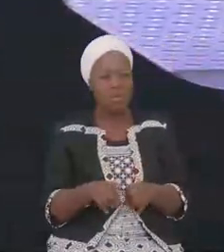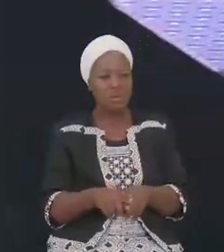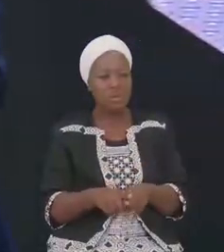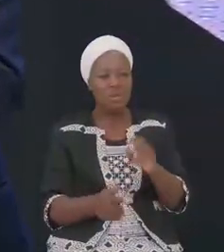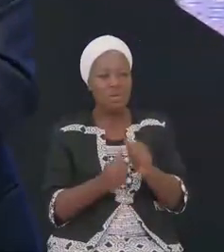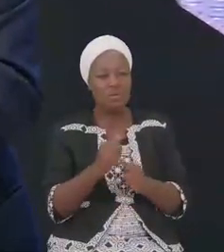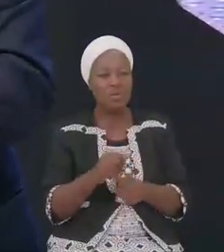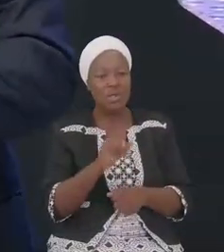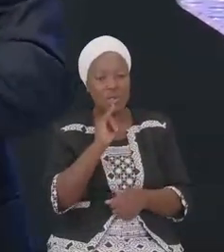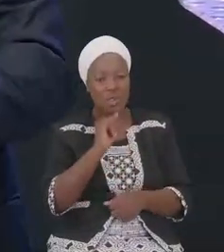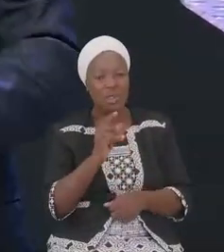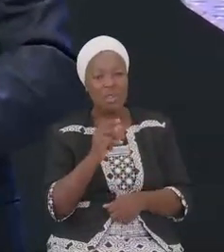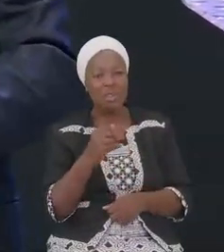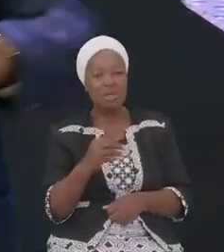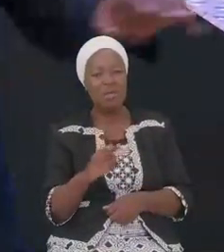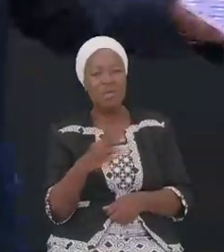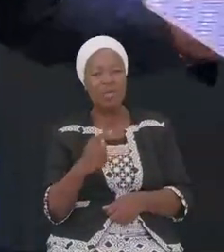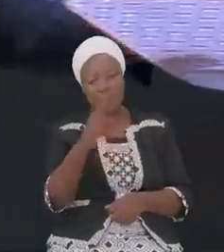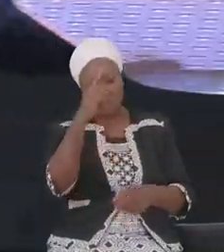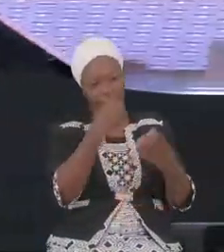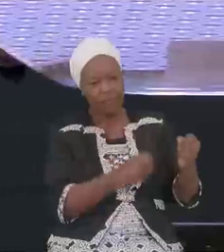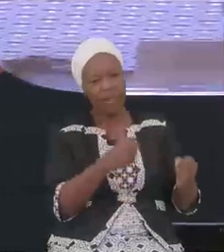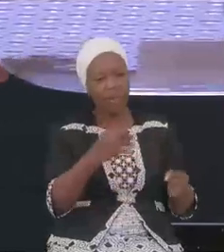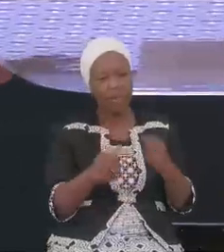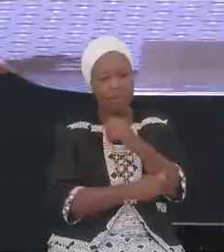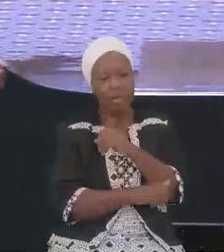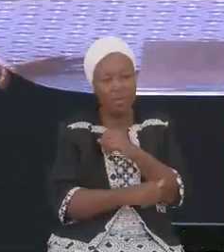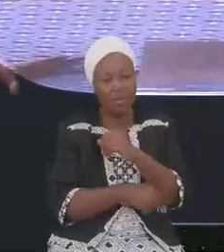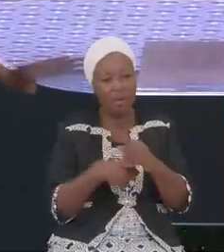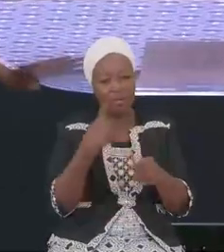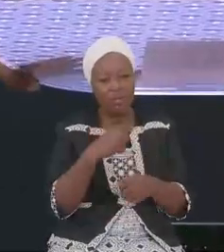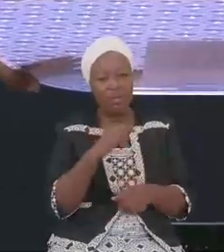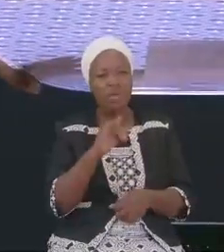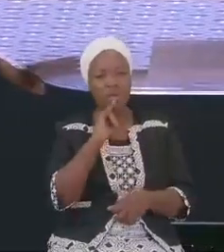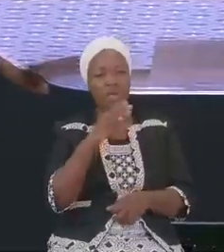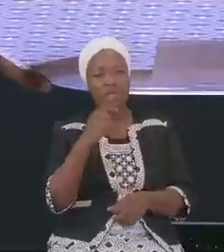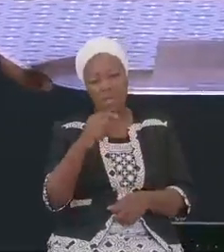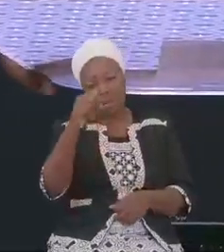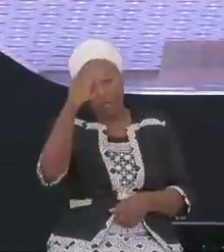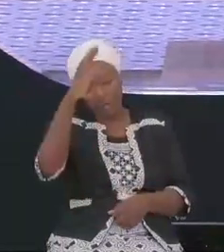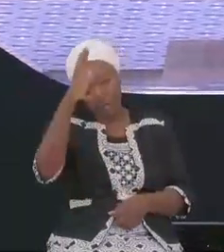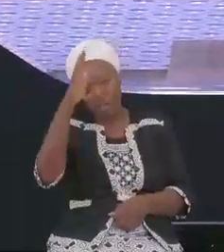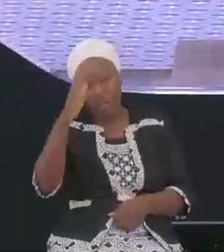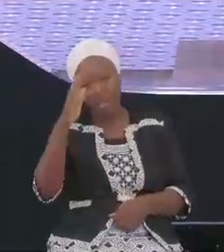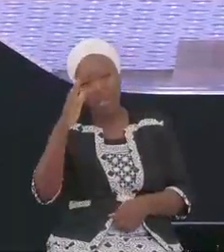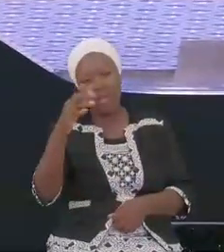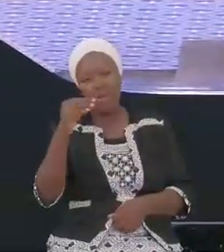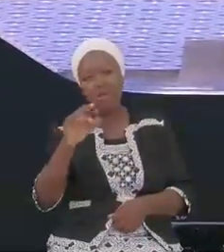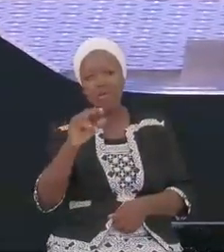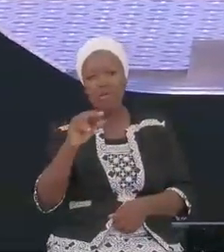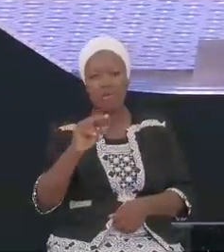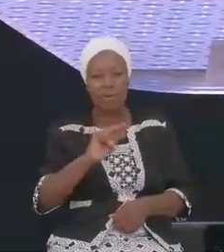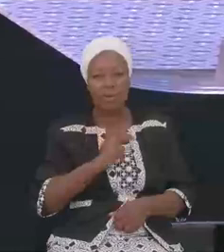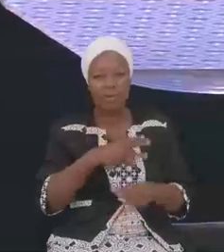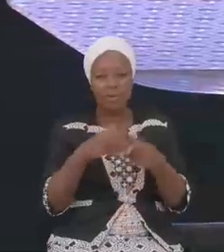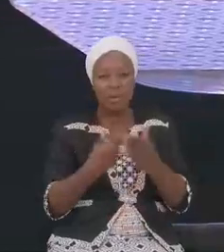Seigneur. Et puis ça dit non seulement à celle qui est sous la loi, mais aussi à